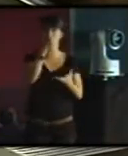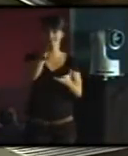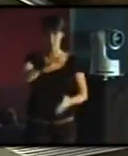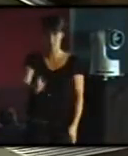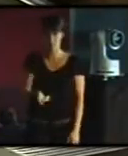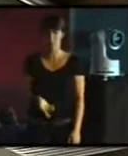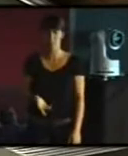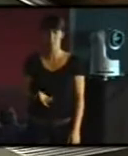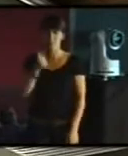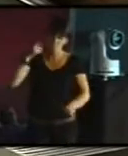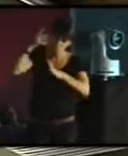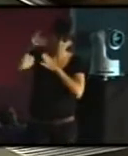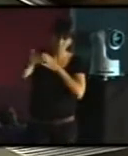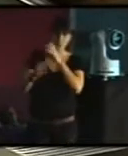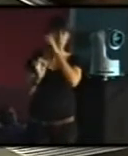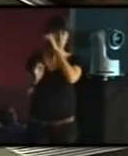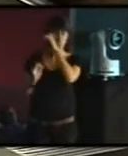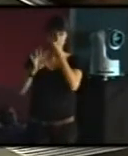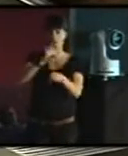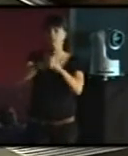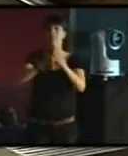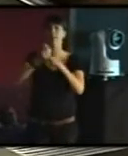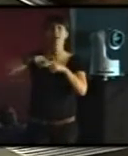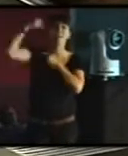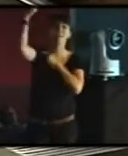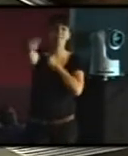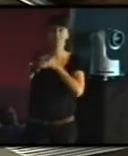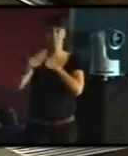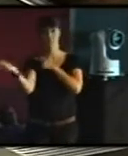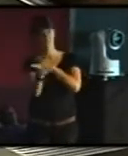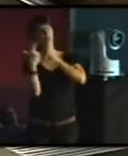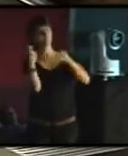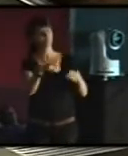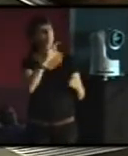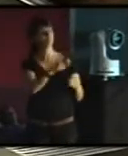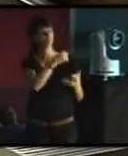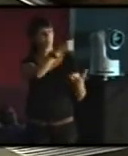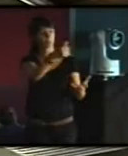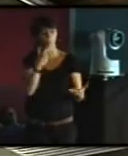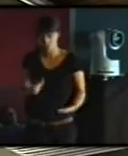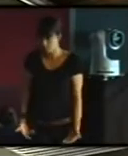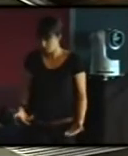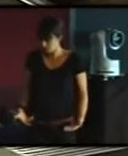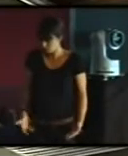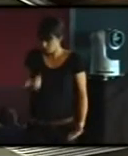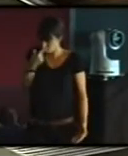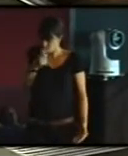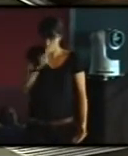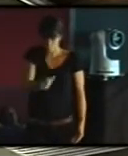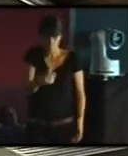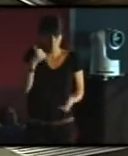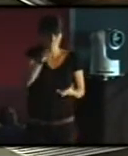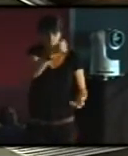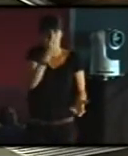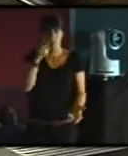quand elle aura 40 ans, ça pourra devenir avec la distance du patrimoine ? Mais le mot patrimoine, je le trouve utilisé